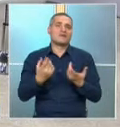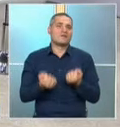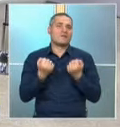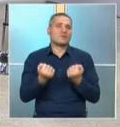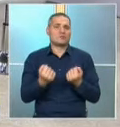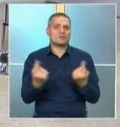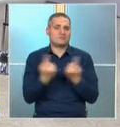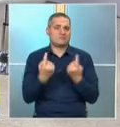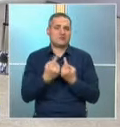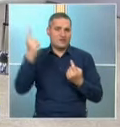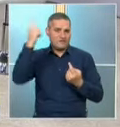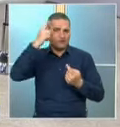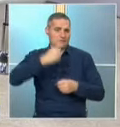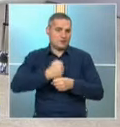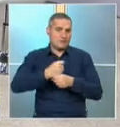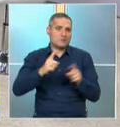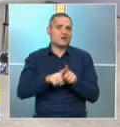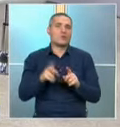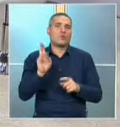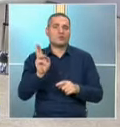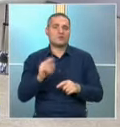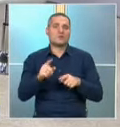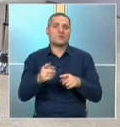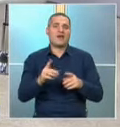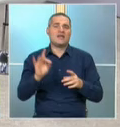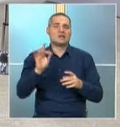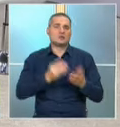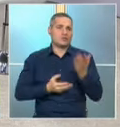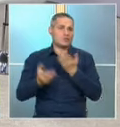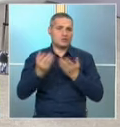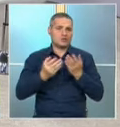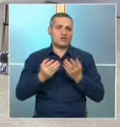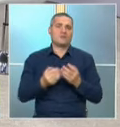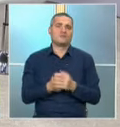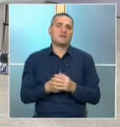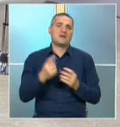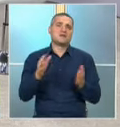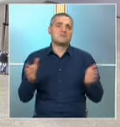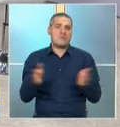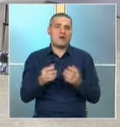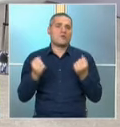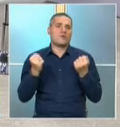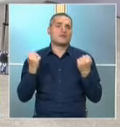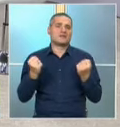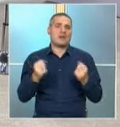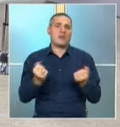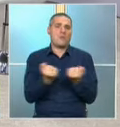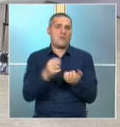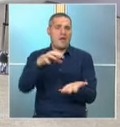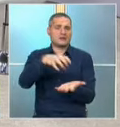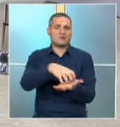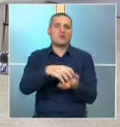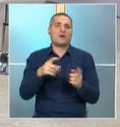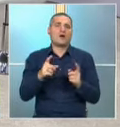в ежедневната ви работа като преподаватели в това средно училище в едно малко населено място, дори,